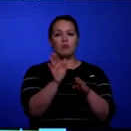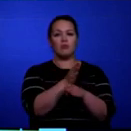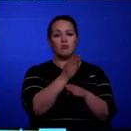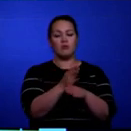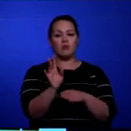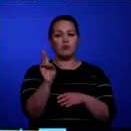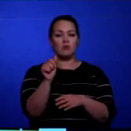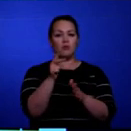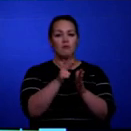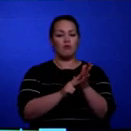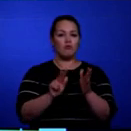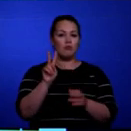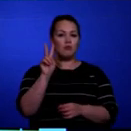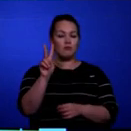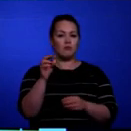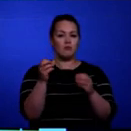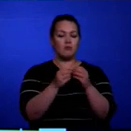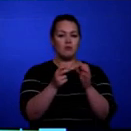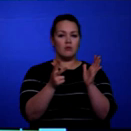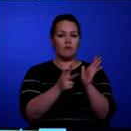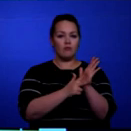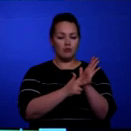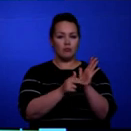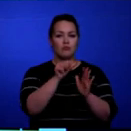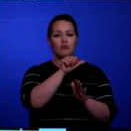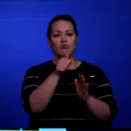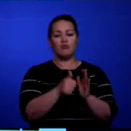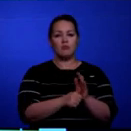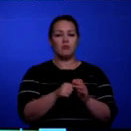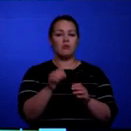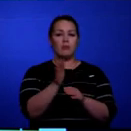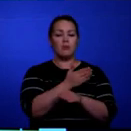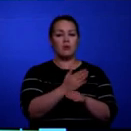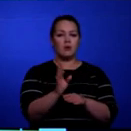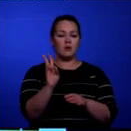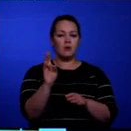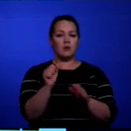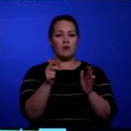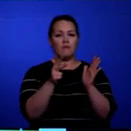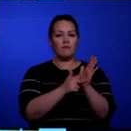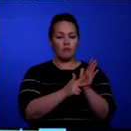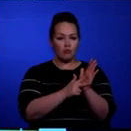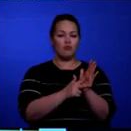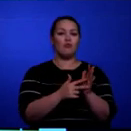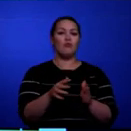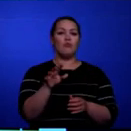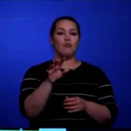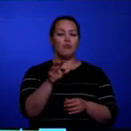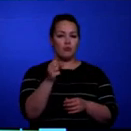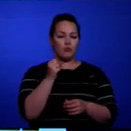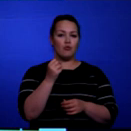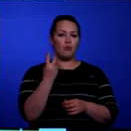82 десятков 816 поделить на 8 берем по 2